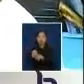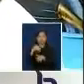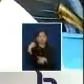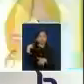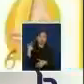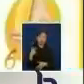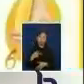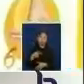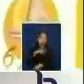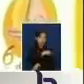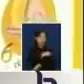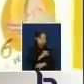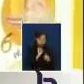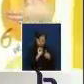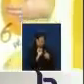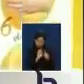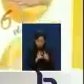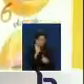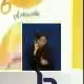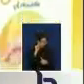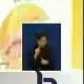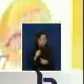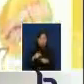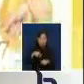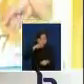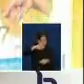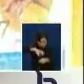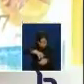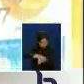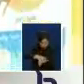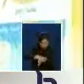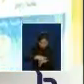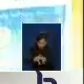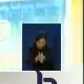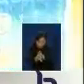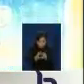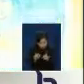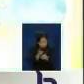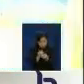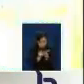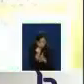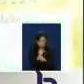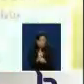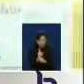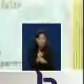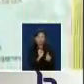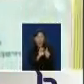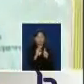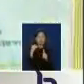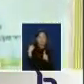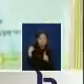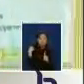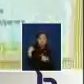ให้พ่อแม่ให้รู้จักล้างมือสอนลูกทุกครั้งไม่เอามือเข้าปากโดยไม่จำเป็นนะคะแล้วก็เราก็พยายามเน้นในการล้างมือกับล้างแอลกอฮ